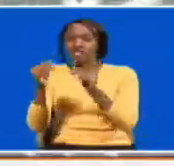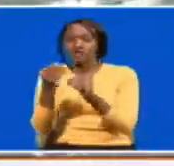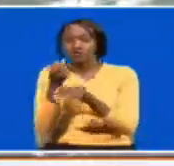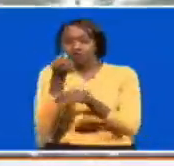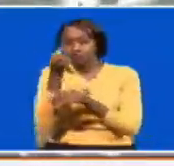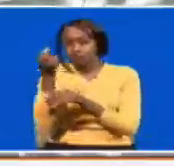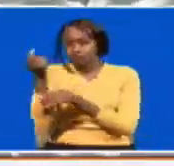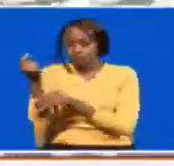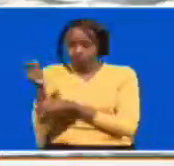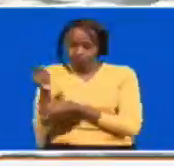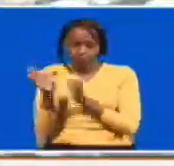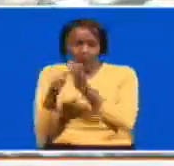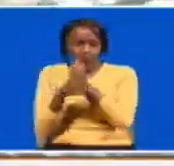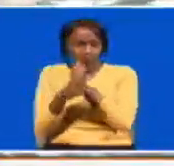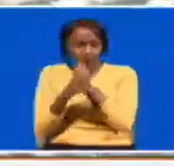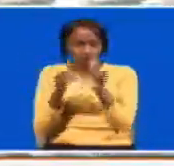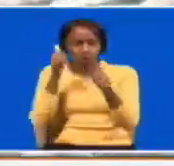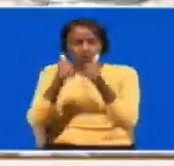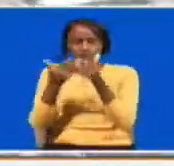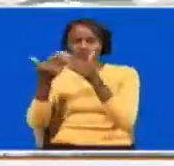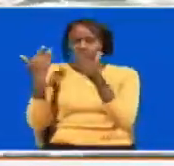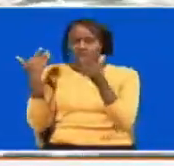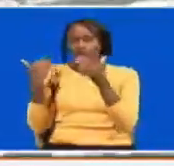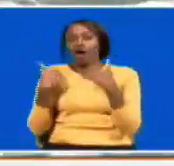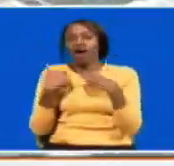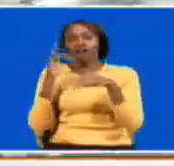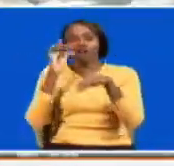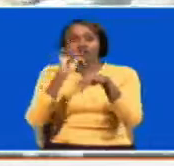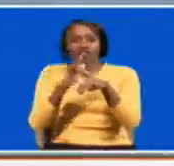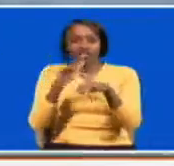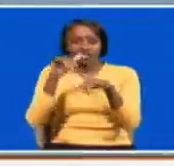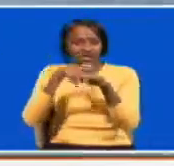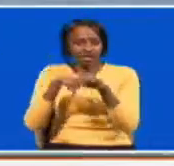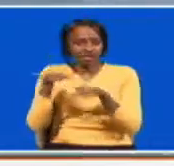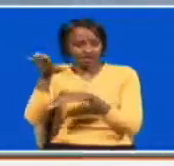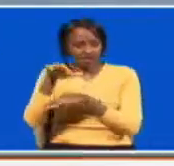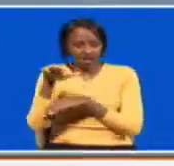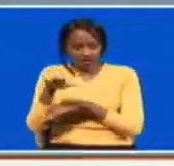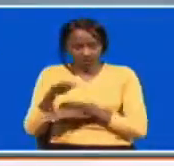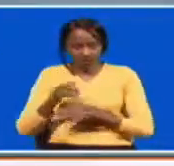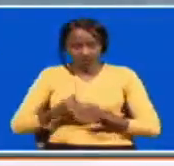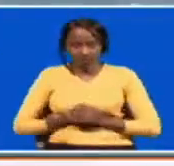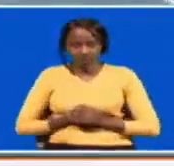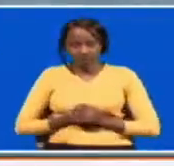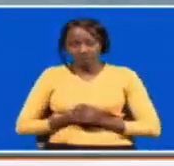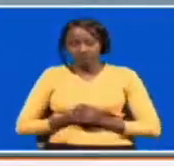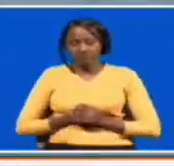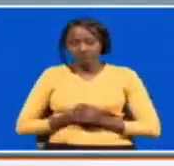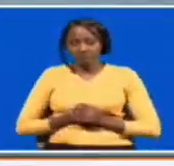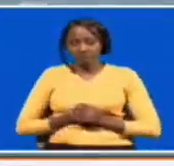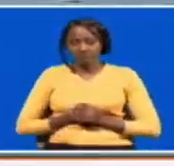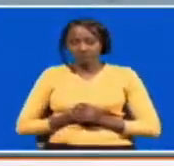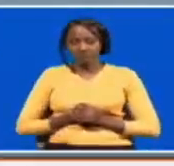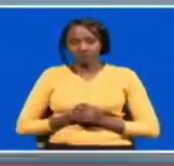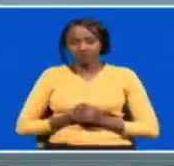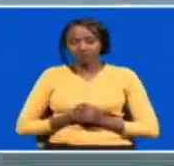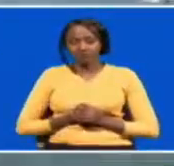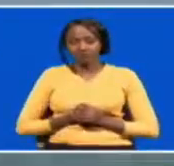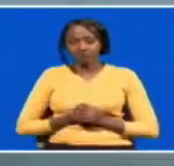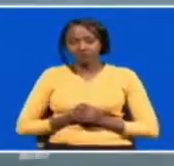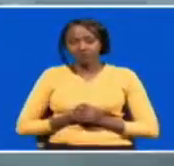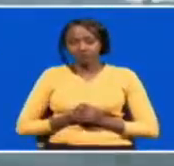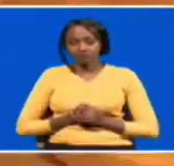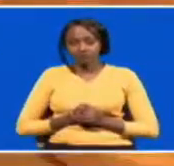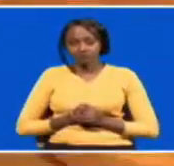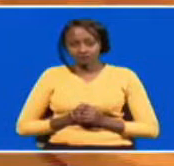wafugaji wa samaki walioathirika awali katika ufukwe wa Ogal. Bramwell Bwire, KTN News,